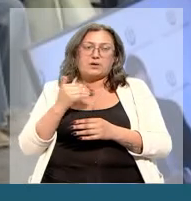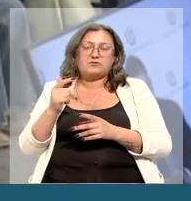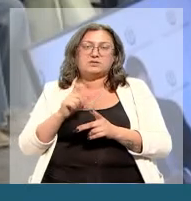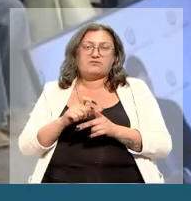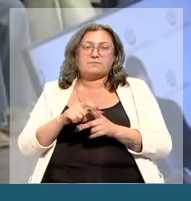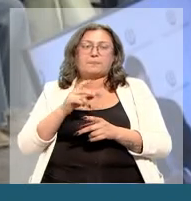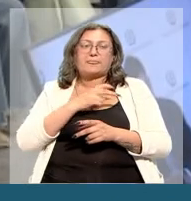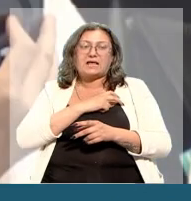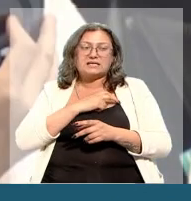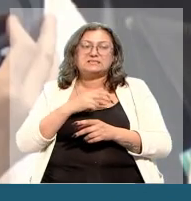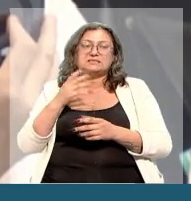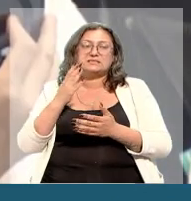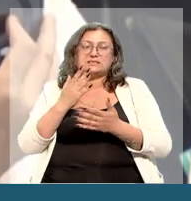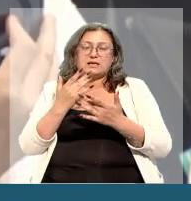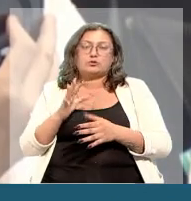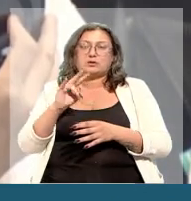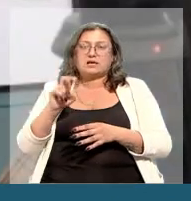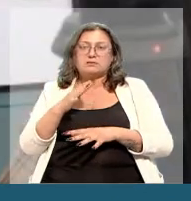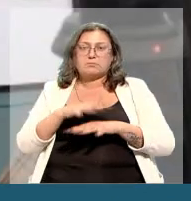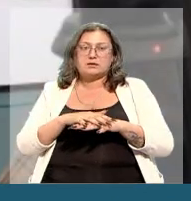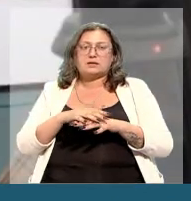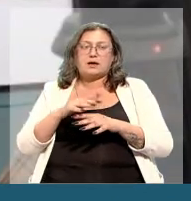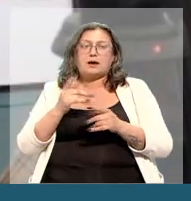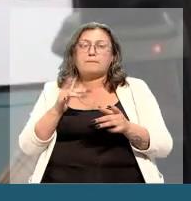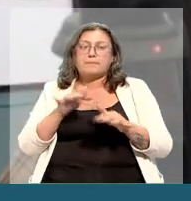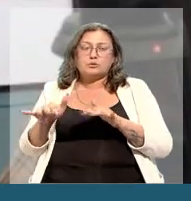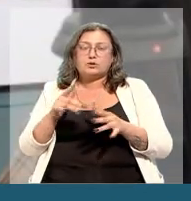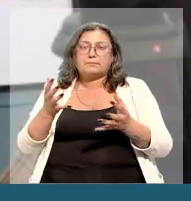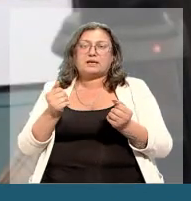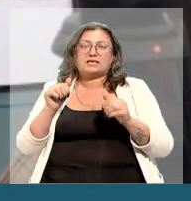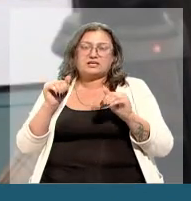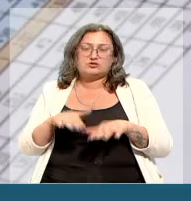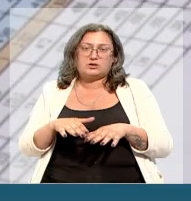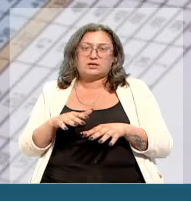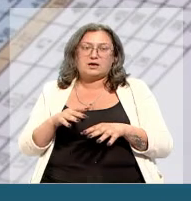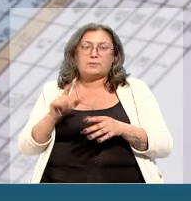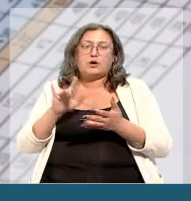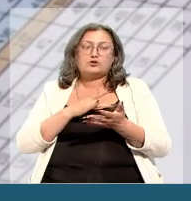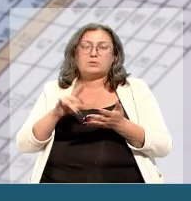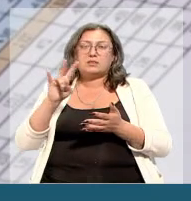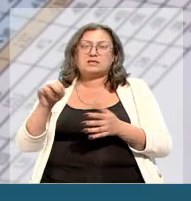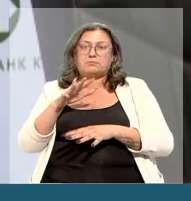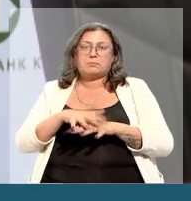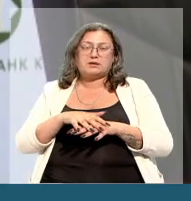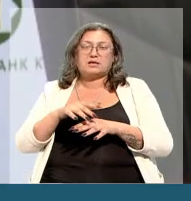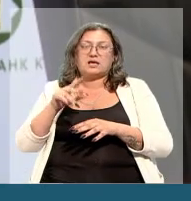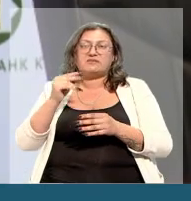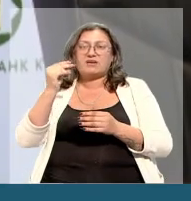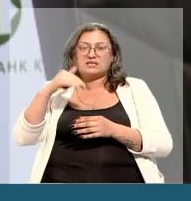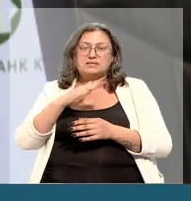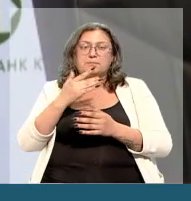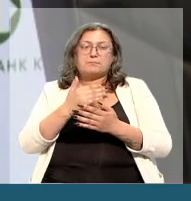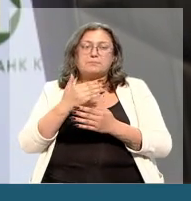словам, риск-факторы требуют от Нацбанка осмотрительного подхода в принятии решений. По расчетам Нацбанка, инфляция продолжит